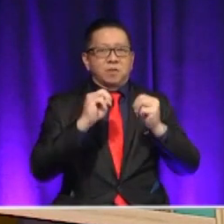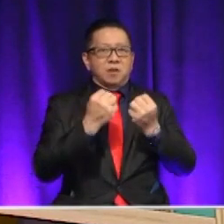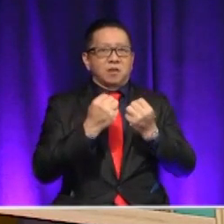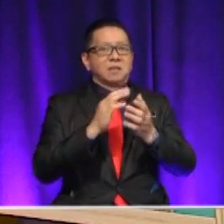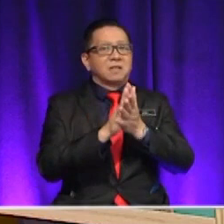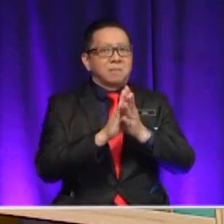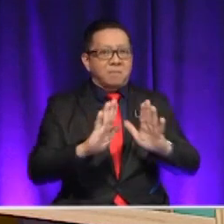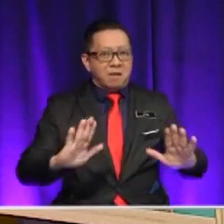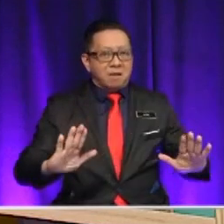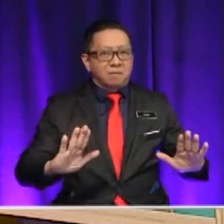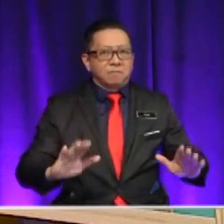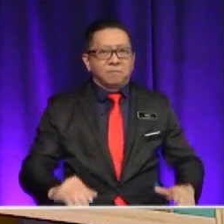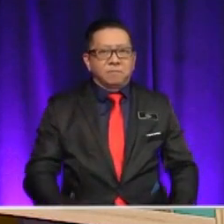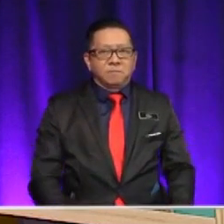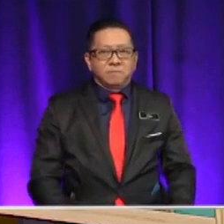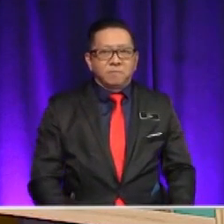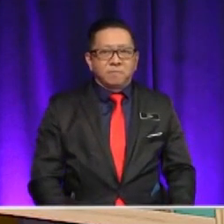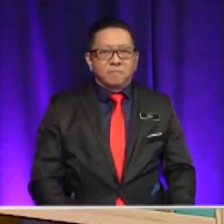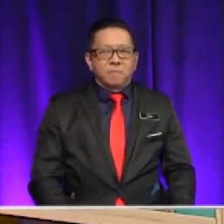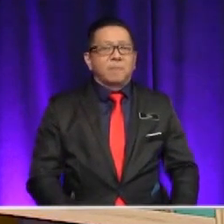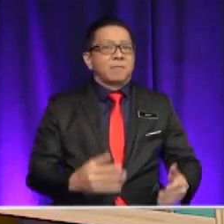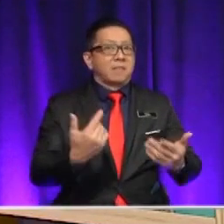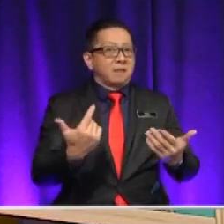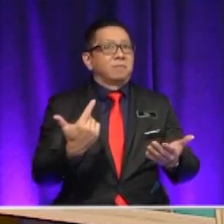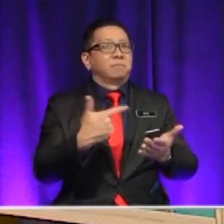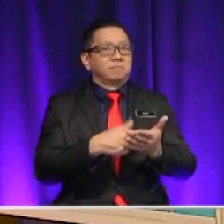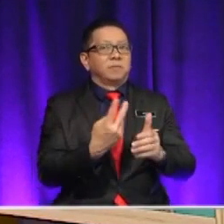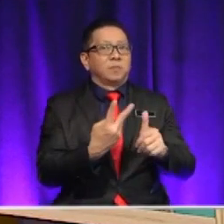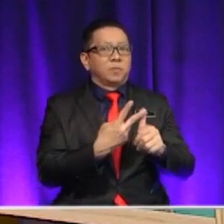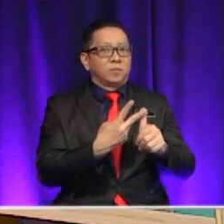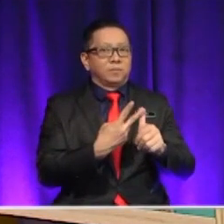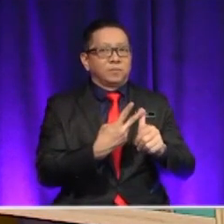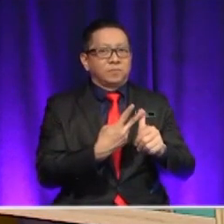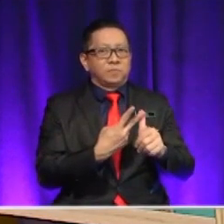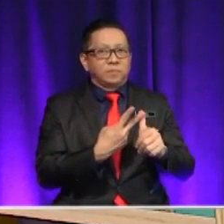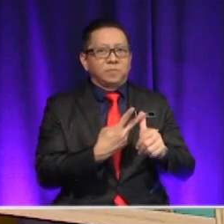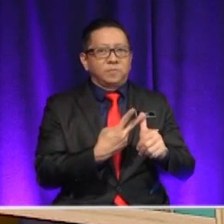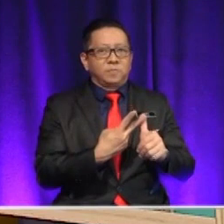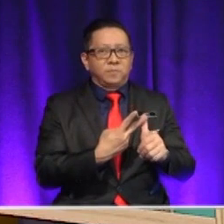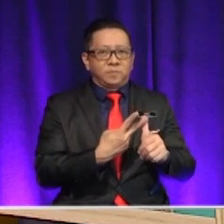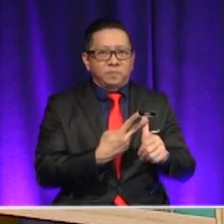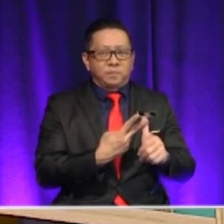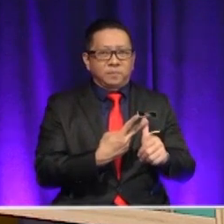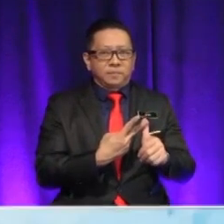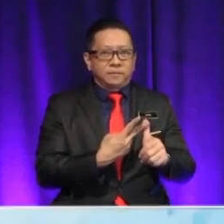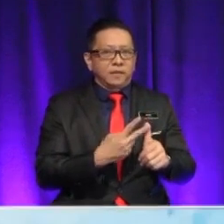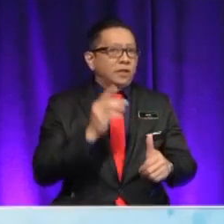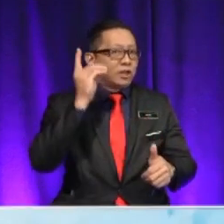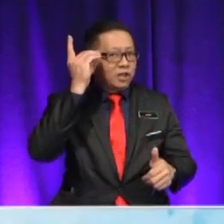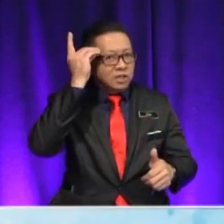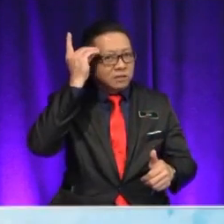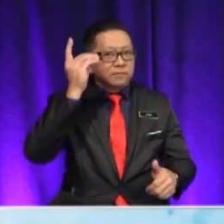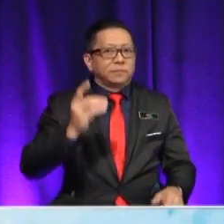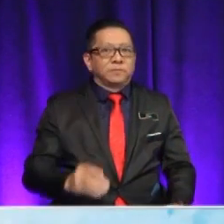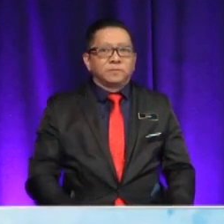lagi kepentingan prinsip rukun negara ni? Silakan. Ya. Silakan Danish.